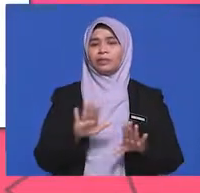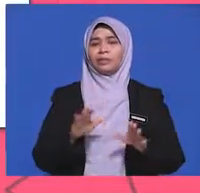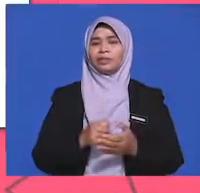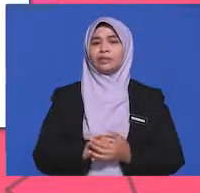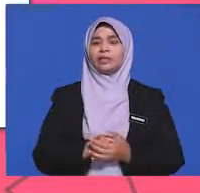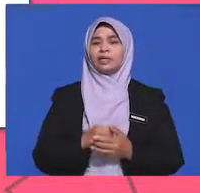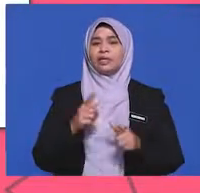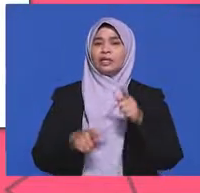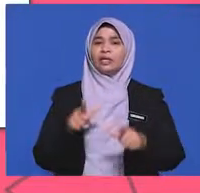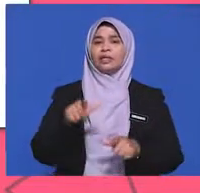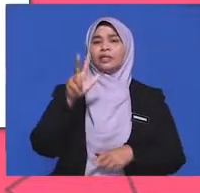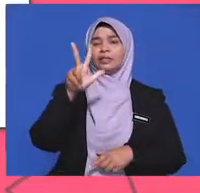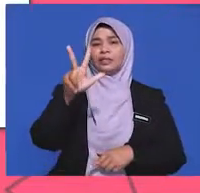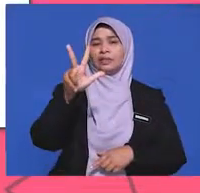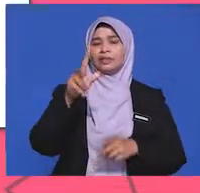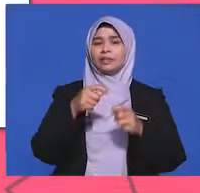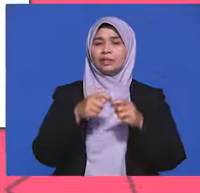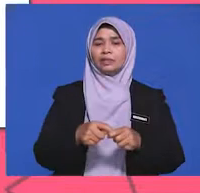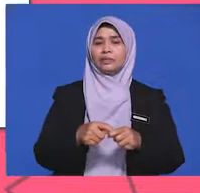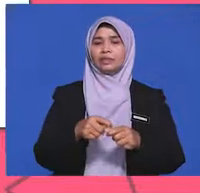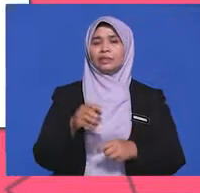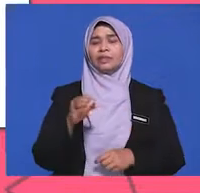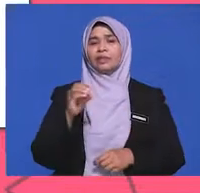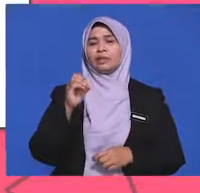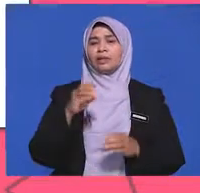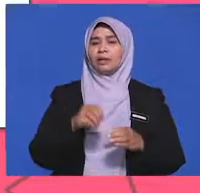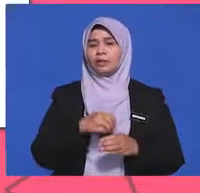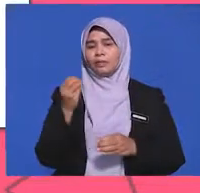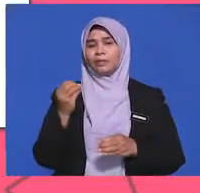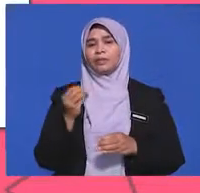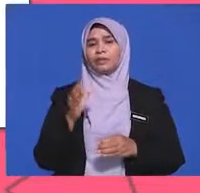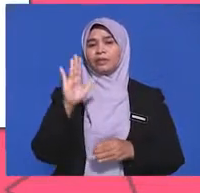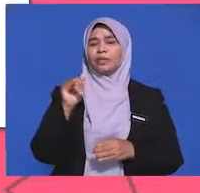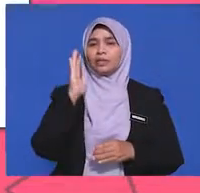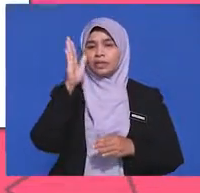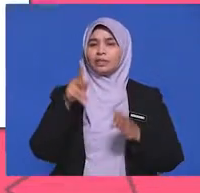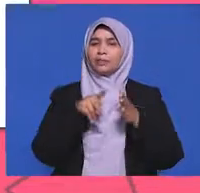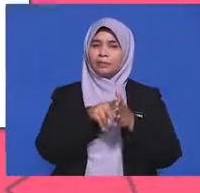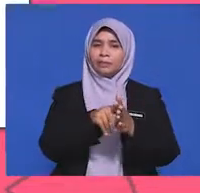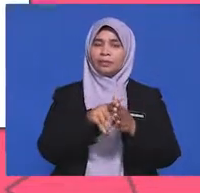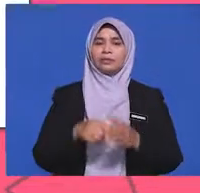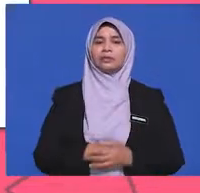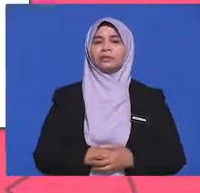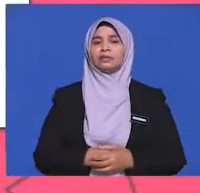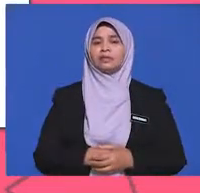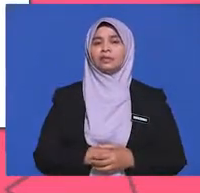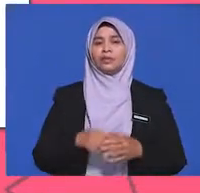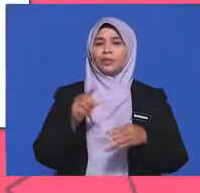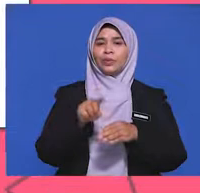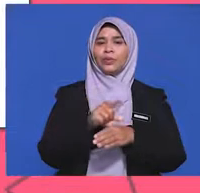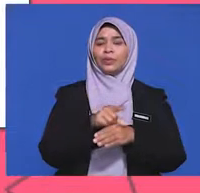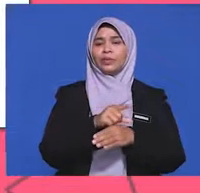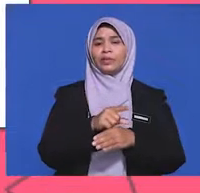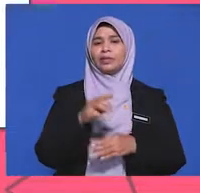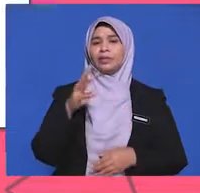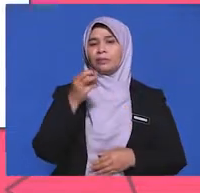Langkah kedua, tentukan sama ada syarat dipenuhi ataupun tidak. Langkah ketiga, tentukan output